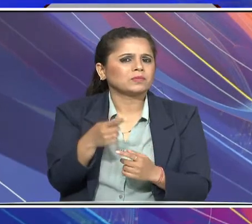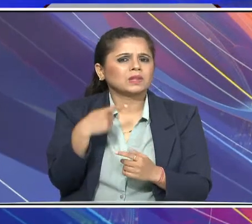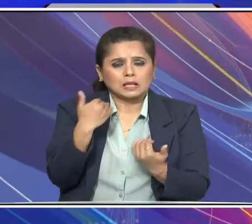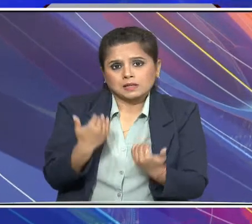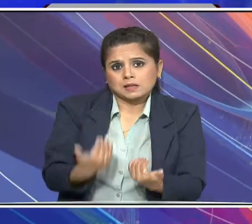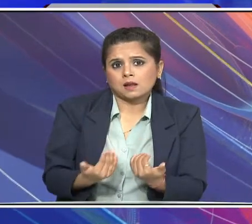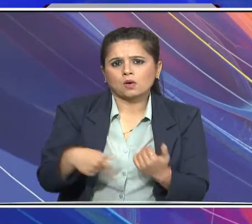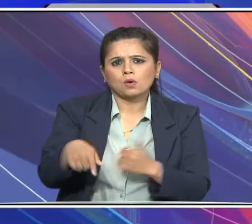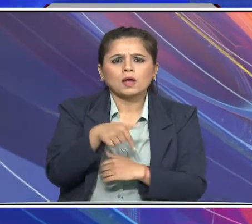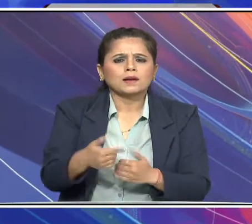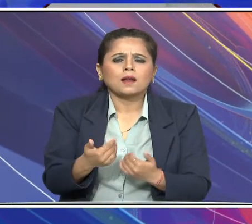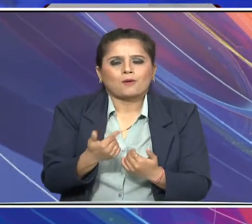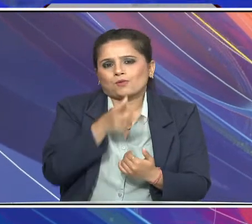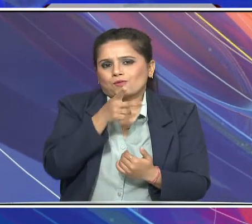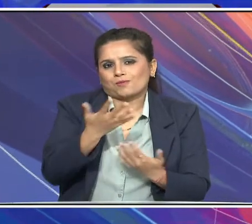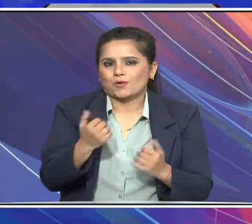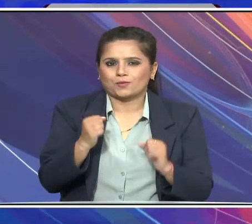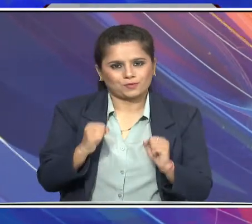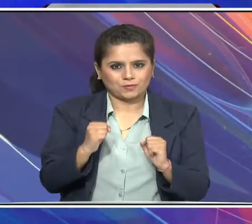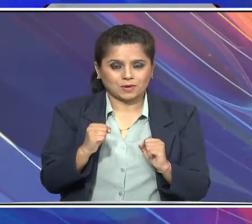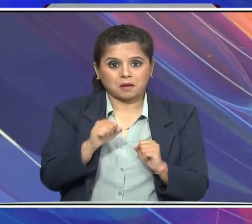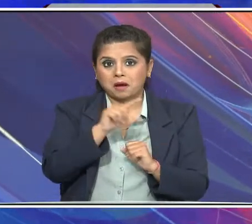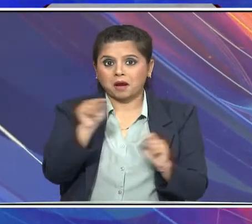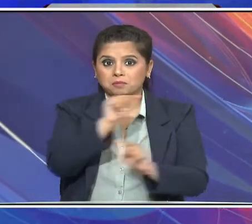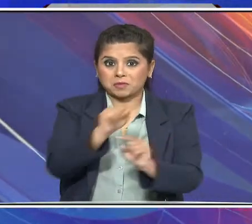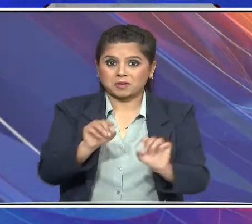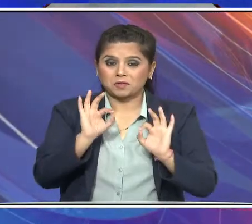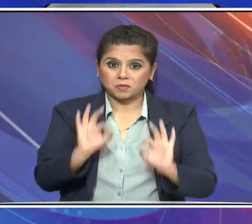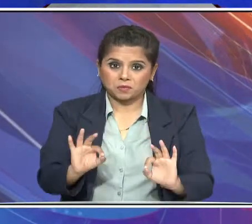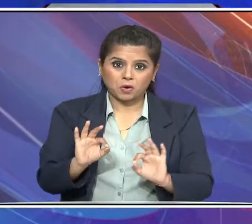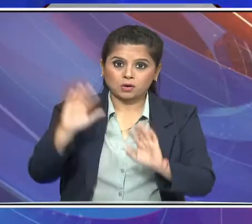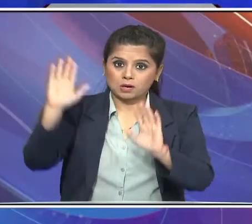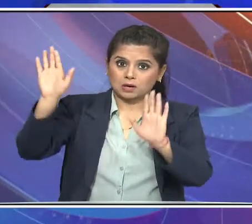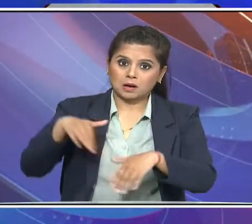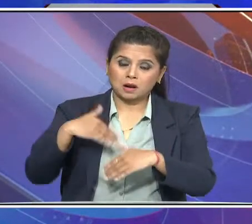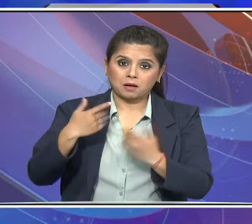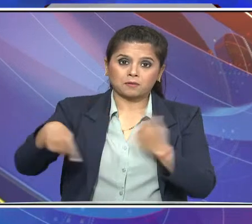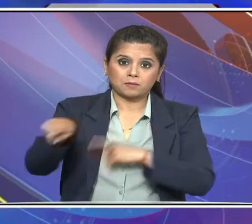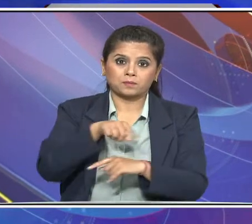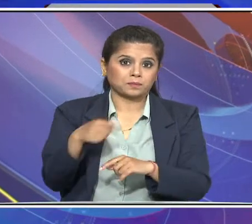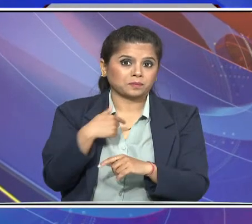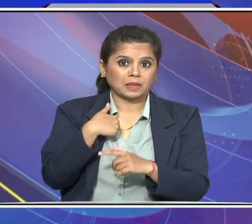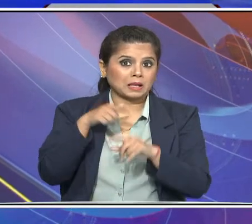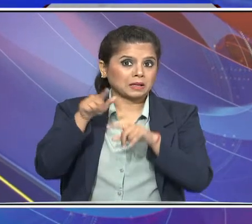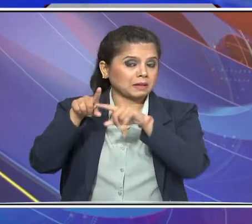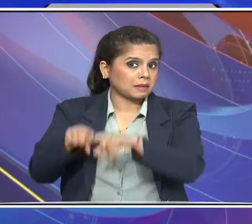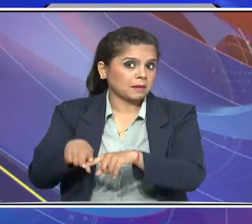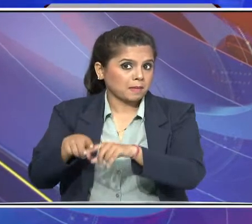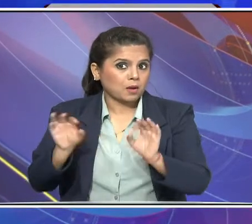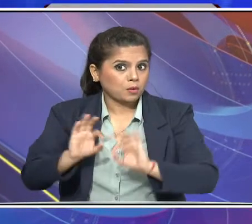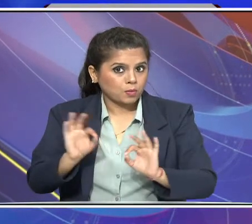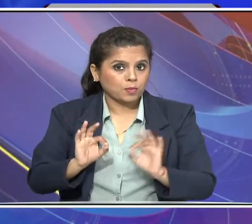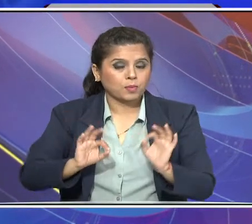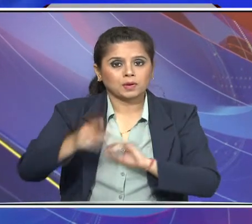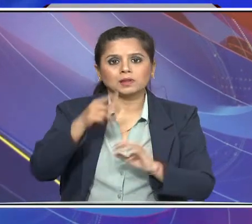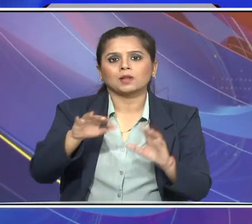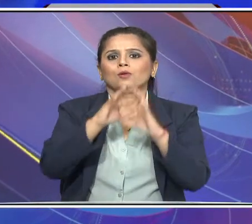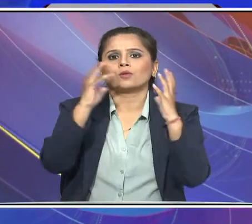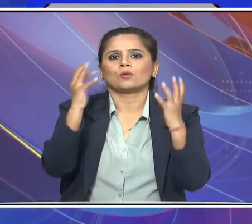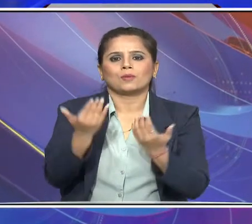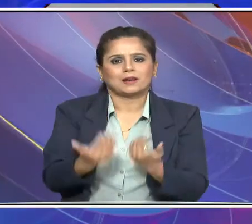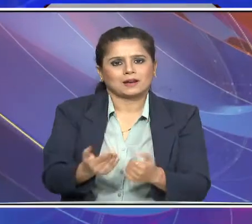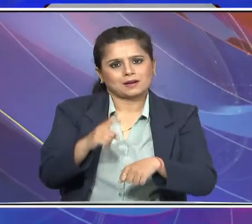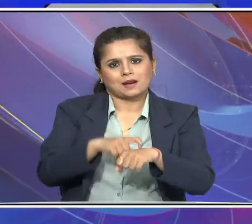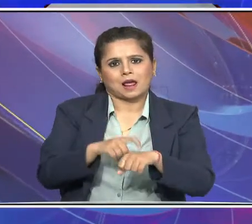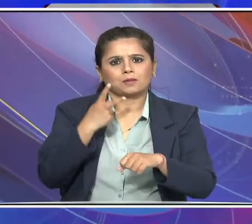समय में हम ऐसा नहीं का सकते की हम 100% इंपोर्ट पर डिपेंड नहीं कर पाएंगे इन एन ग्लोबलाइजेशन टाइम